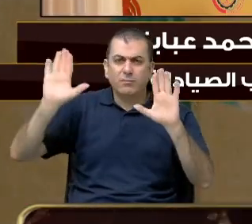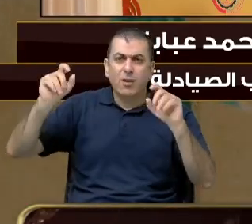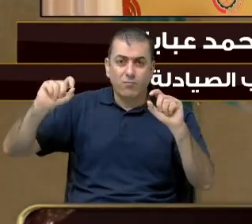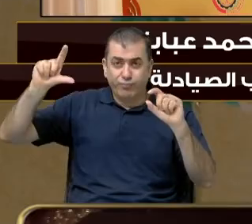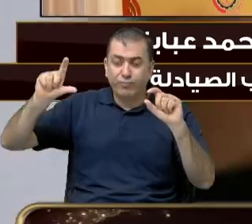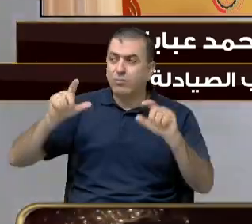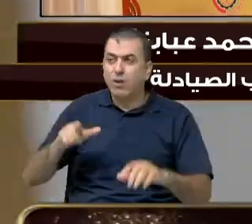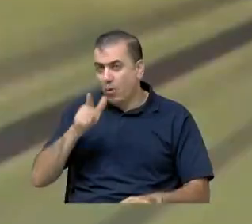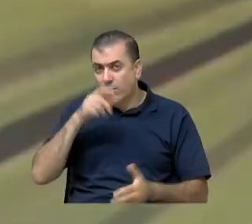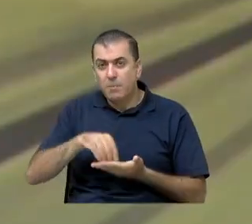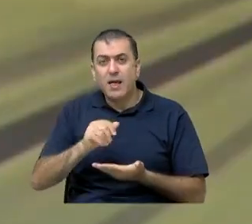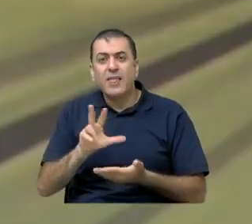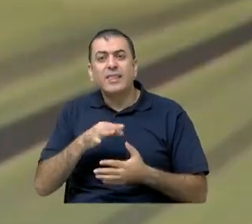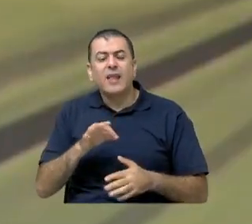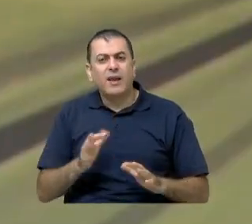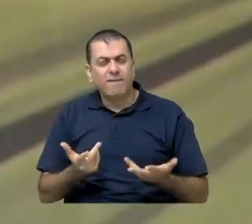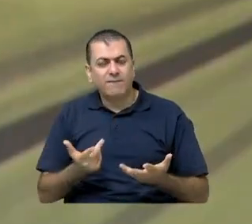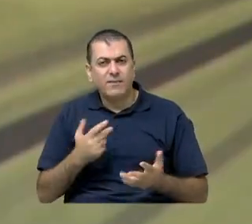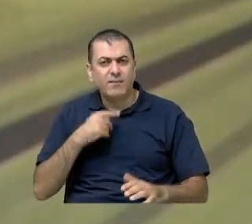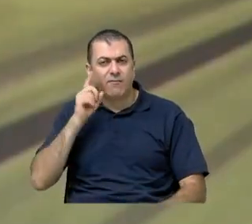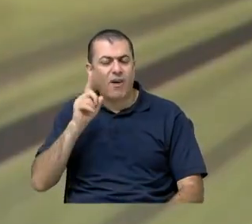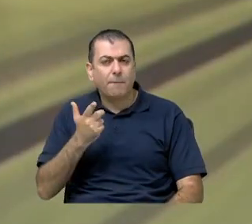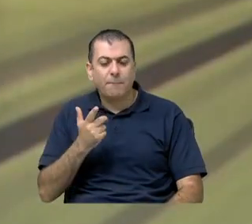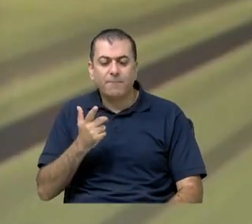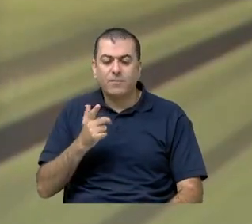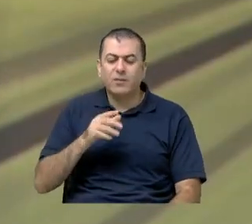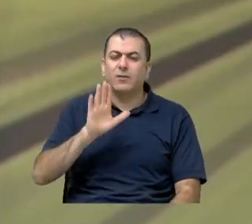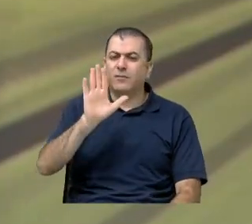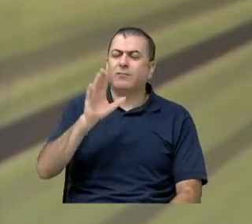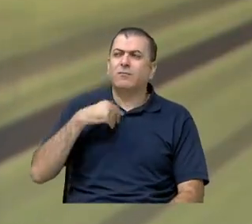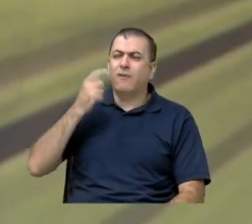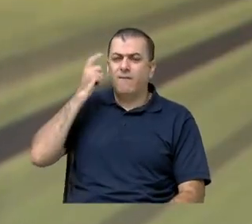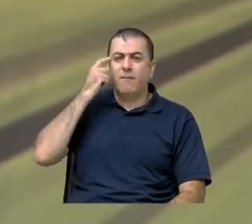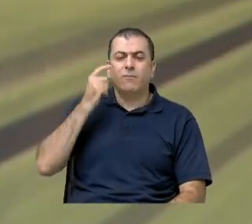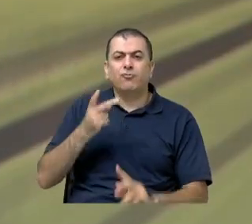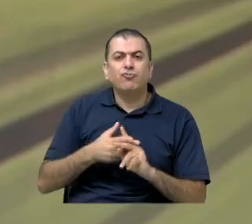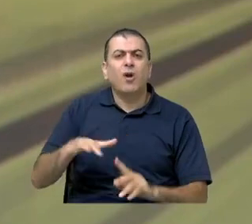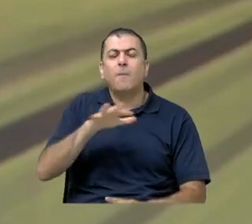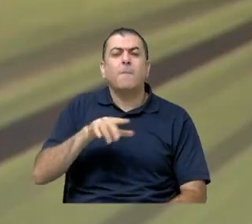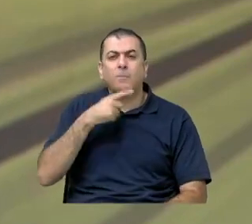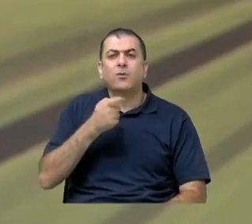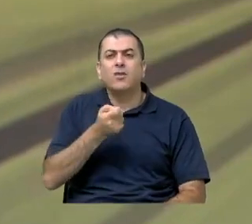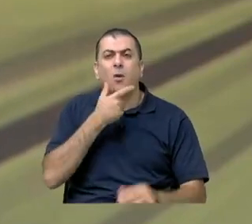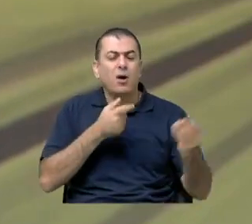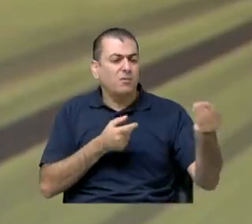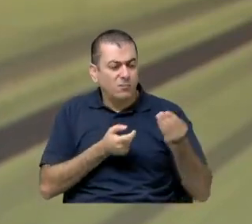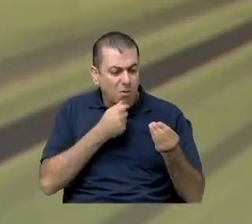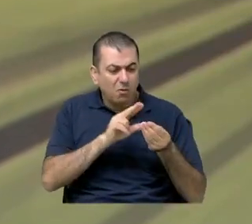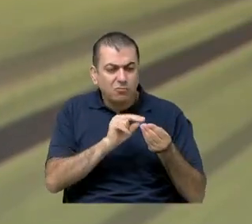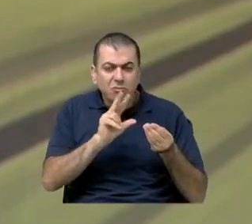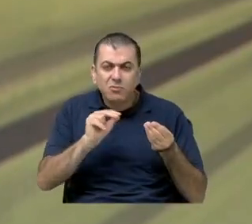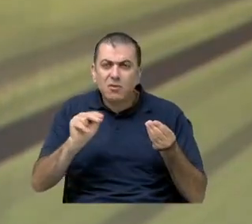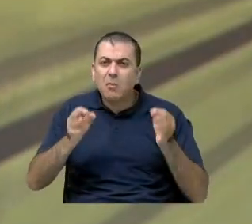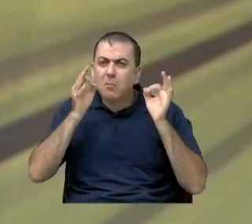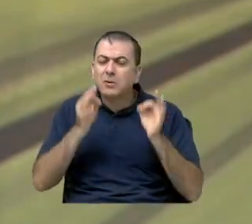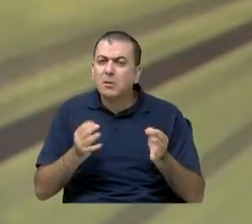أيضا دكتور يعني حتى نأخذ رأي المواطن أيضا من ناحية أخرى، يعني بعض المواطنين يقولون بأن نحصل على نفس هذه الأدوية كما ذكرت،